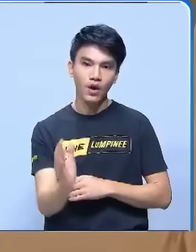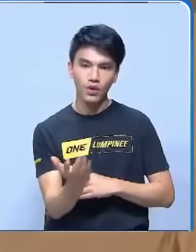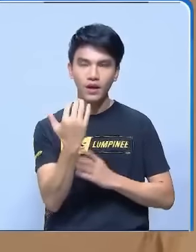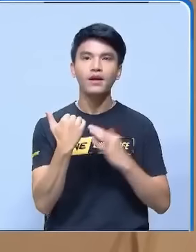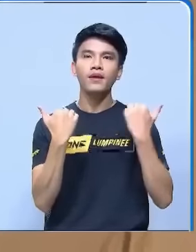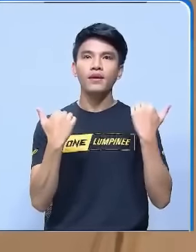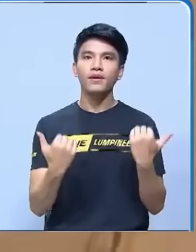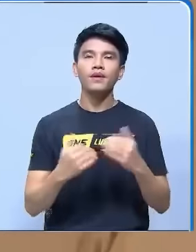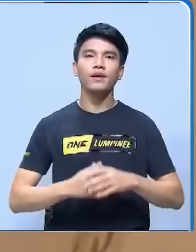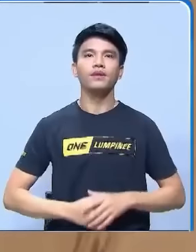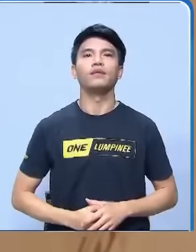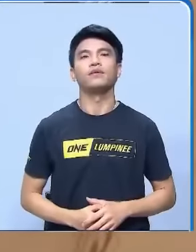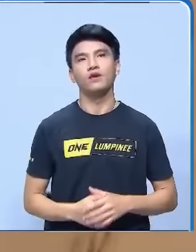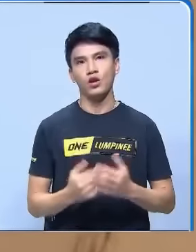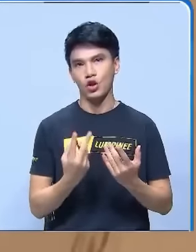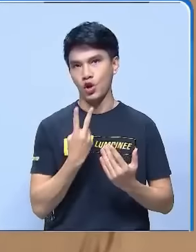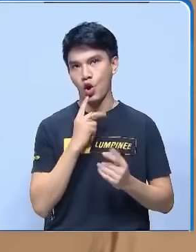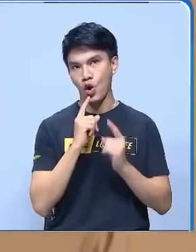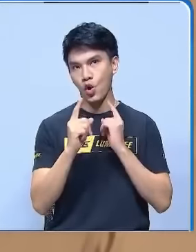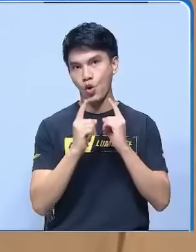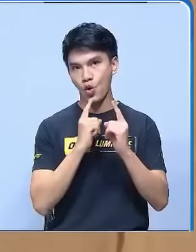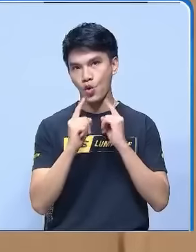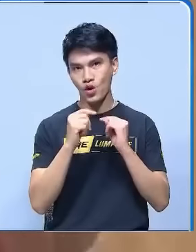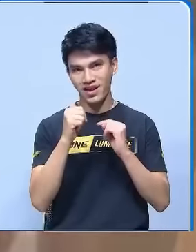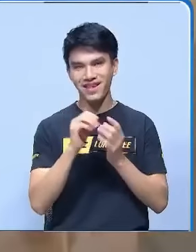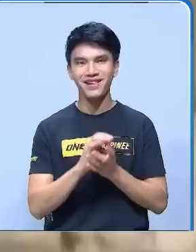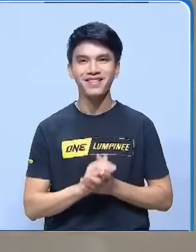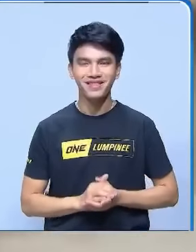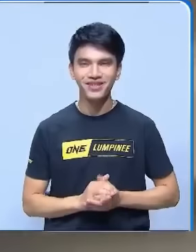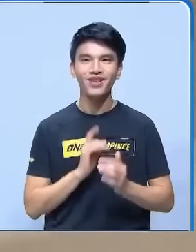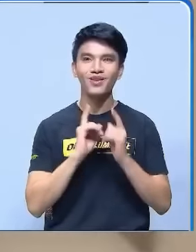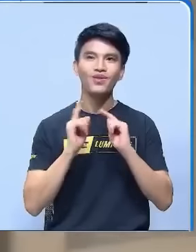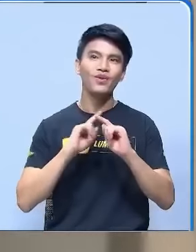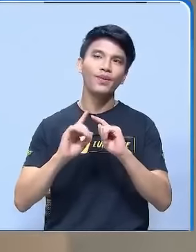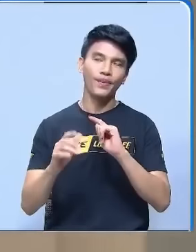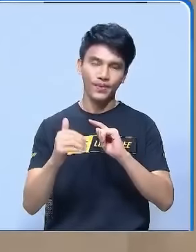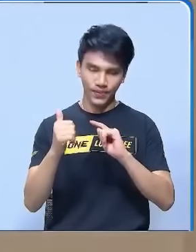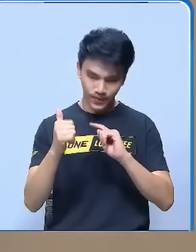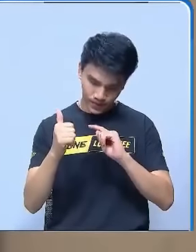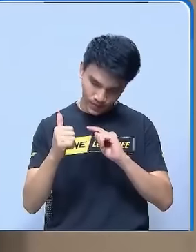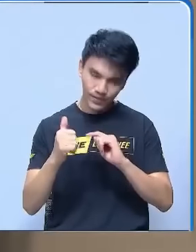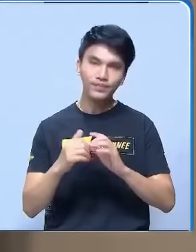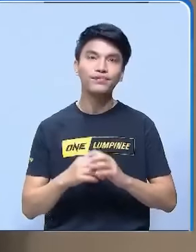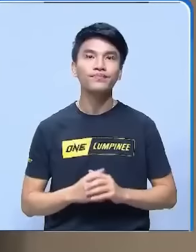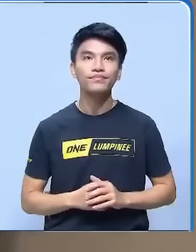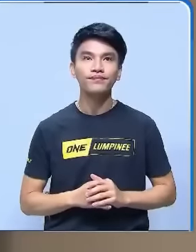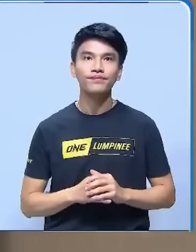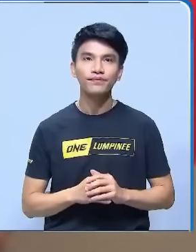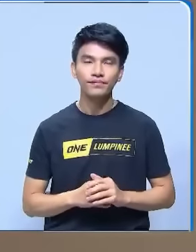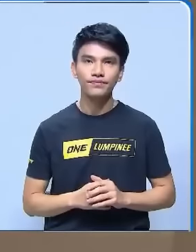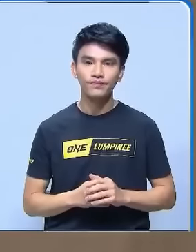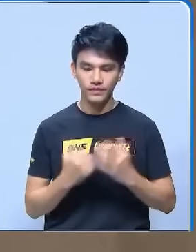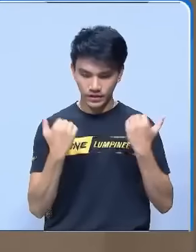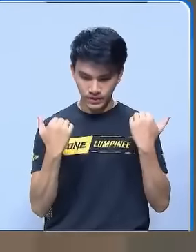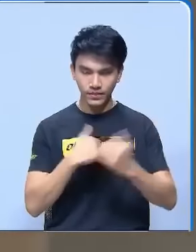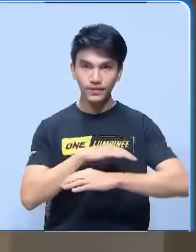ทางออนไลน์ลองทักทายเข้ามากันได้นะคะ รายงานบรรยากาศสดๆมาซิเยอะหรือยังอย่างเงี้ยนะ คะ ซึ่งต้องบอกว่าลูกค้าส่